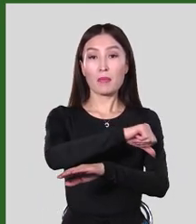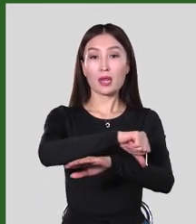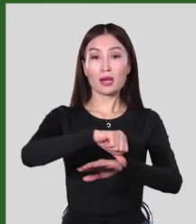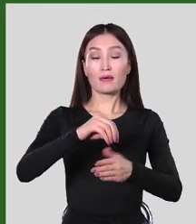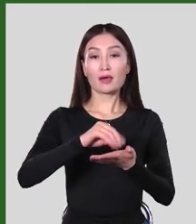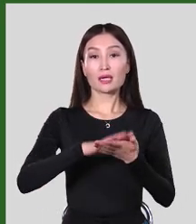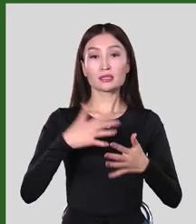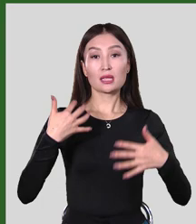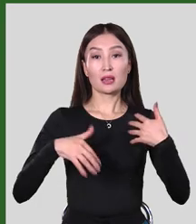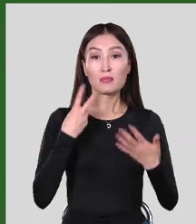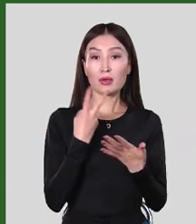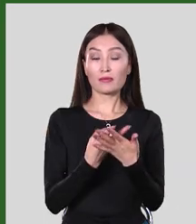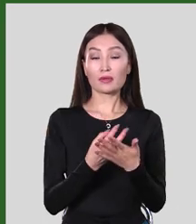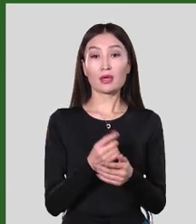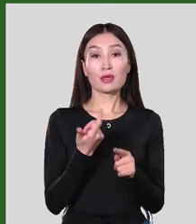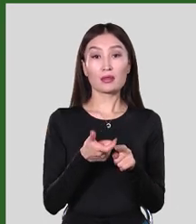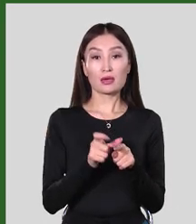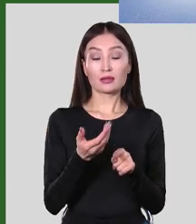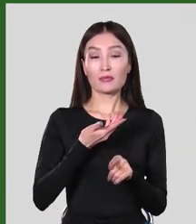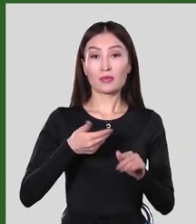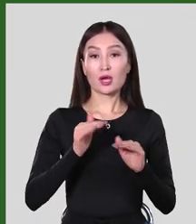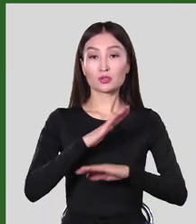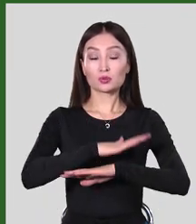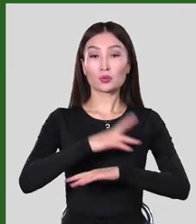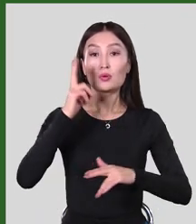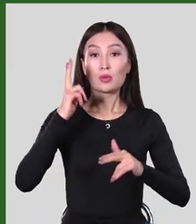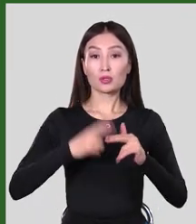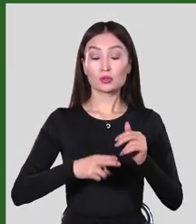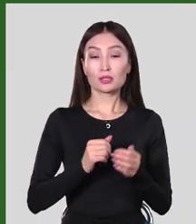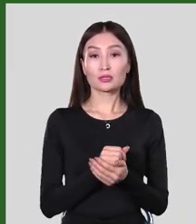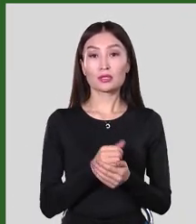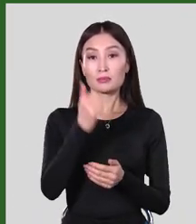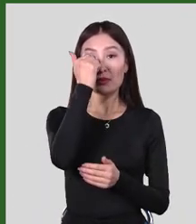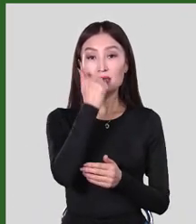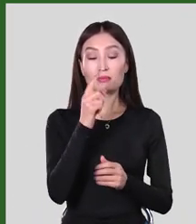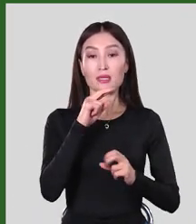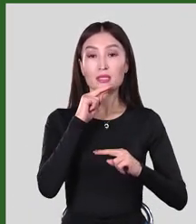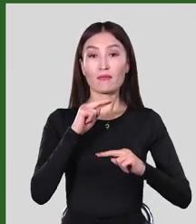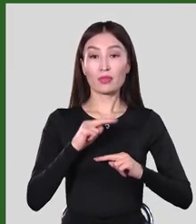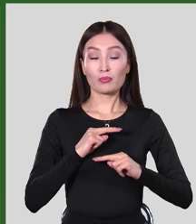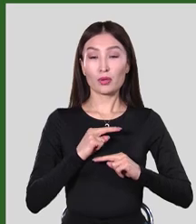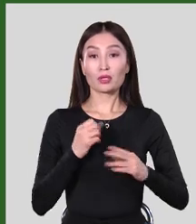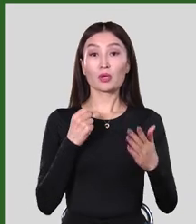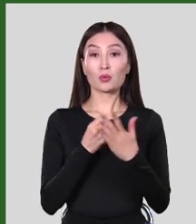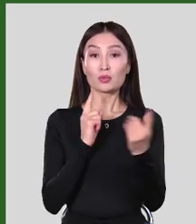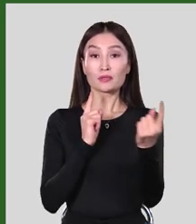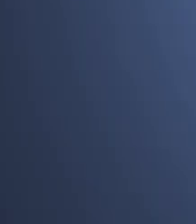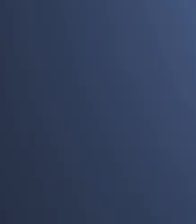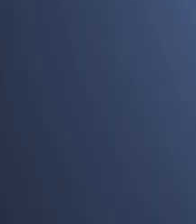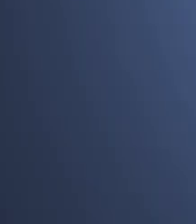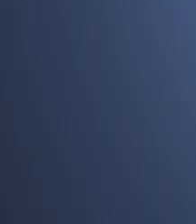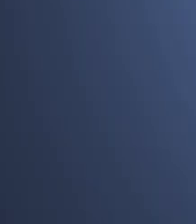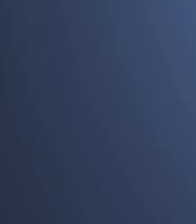изрезана. На этом наш урок подошел к концу. Спасибо за внимание. До свидания.